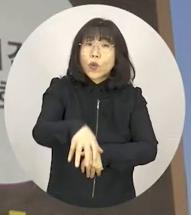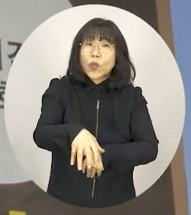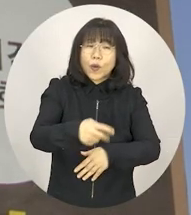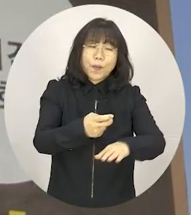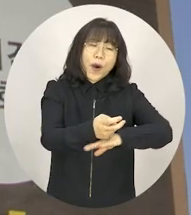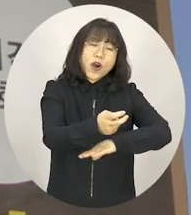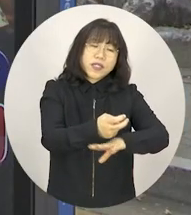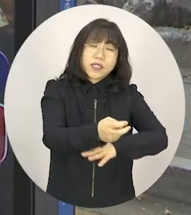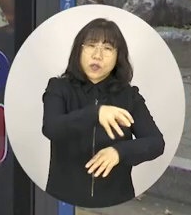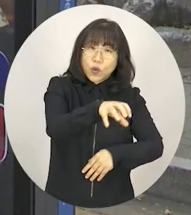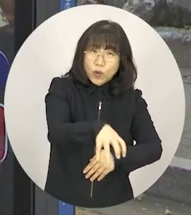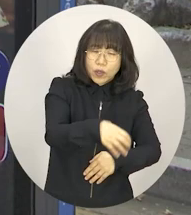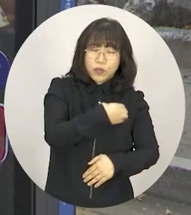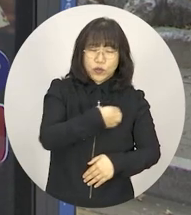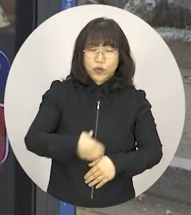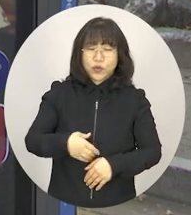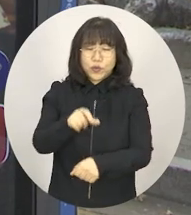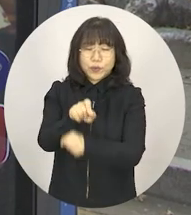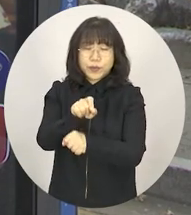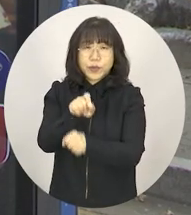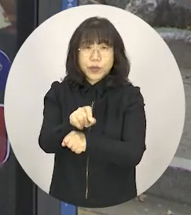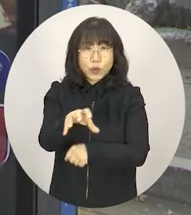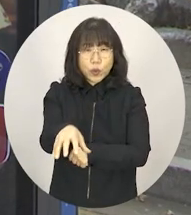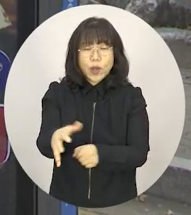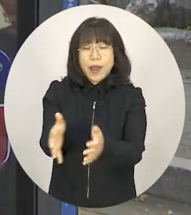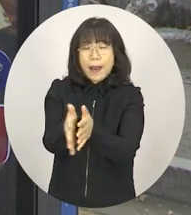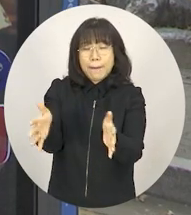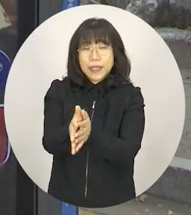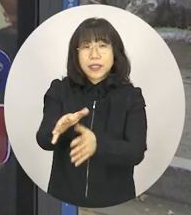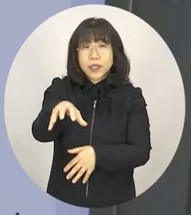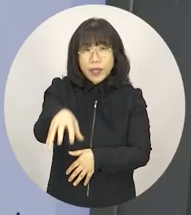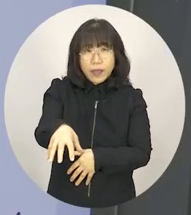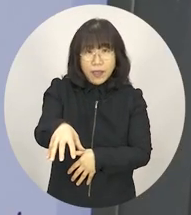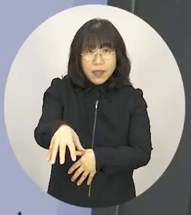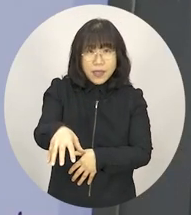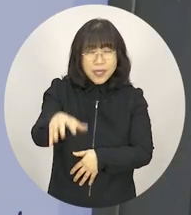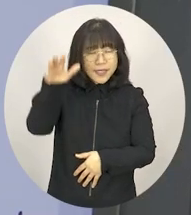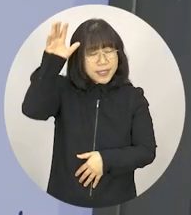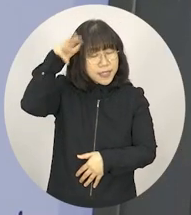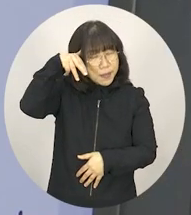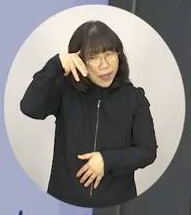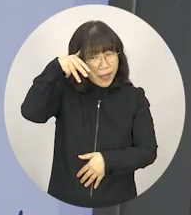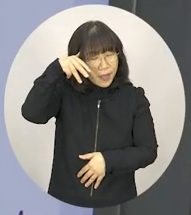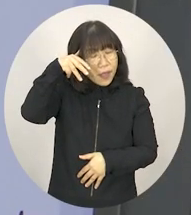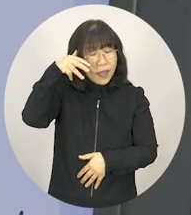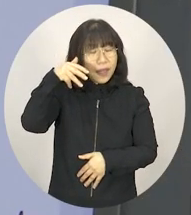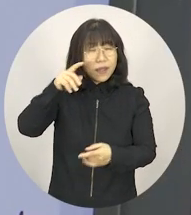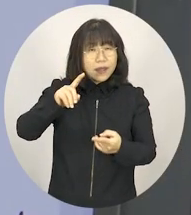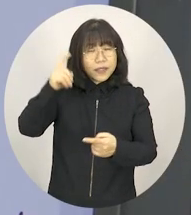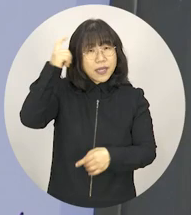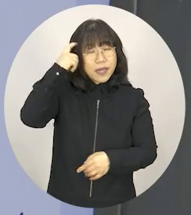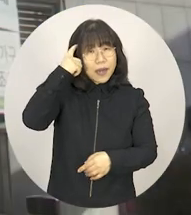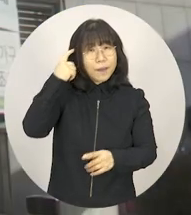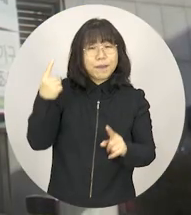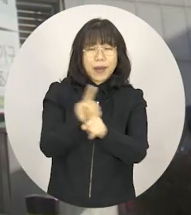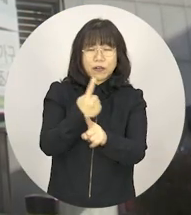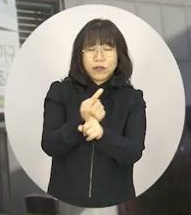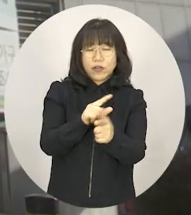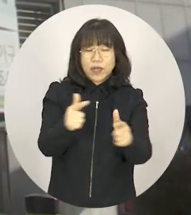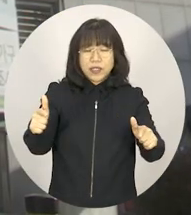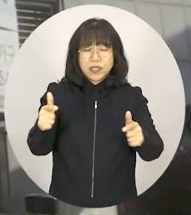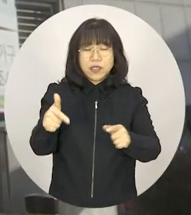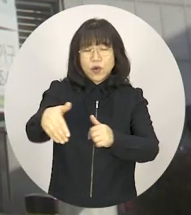버스정류장이나 주민센터 아파트 단지 내에 지역주민의 치매 인식개선과 홍보를 위한 다양한 환경